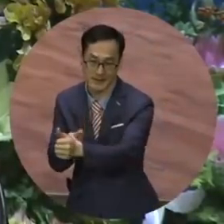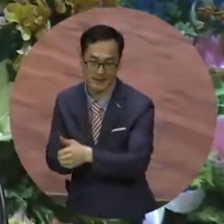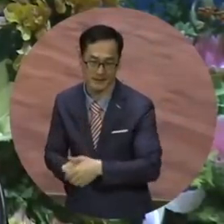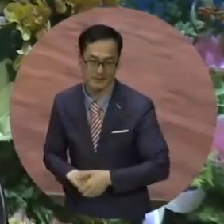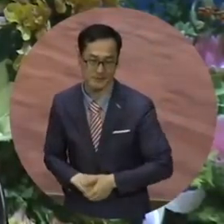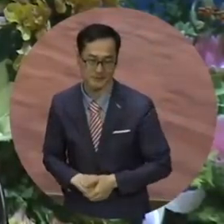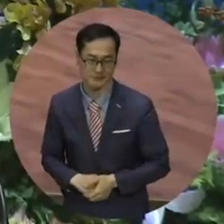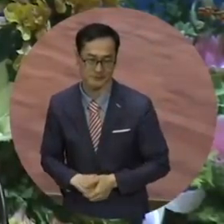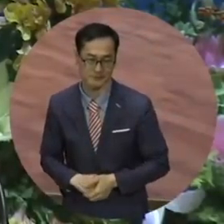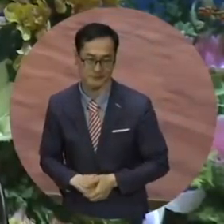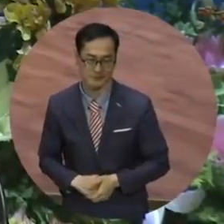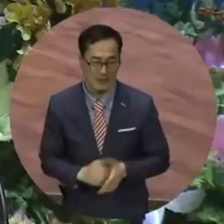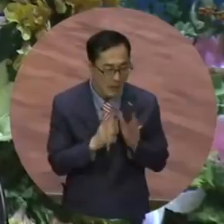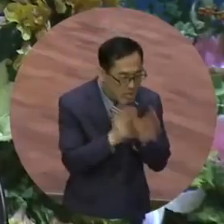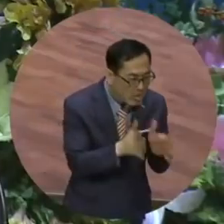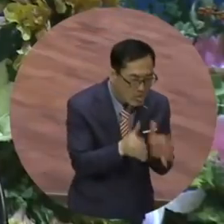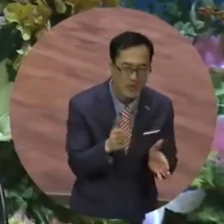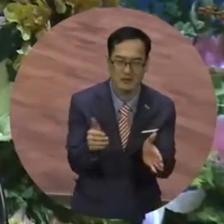이제는 속지 마시고